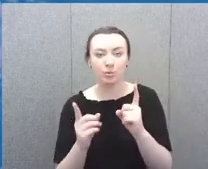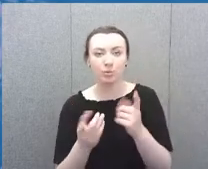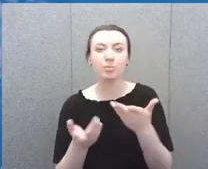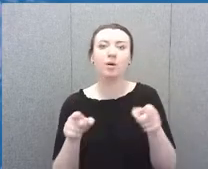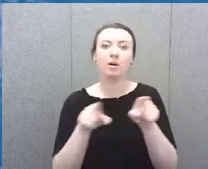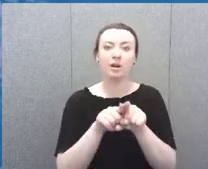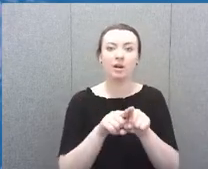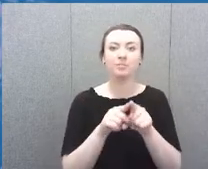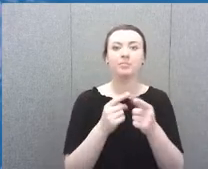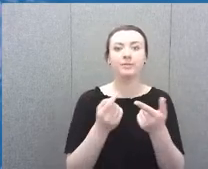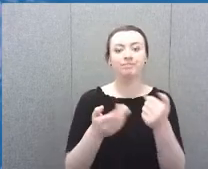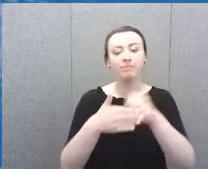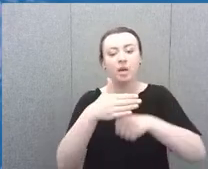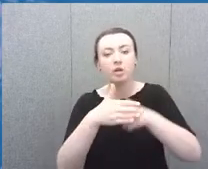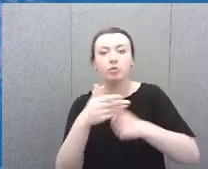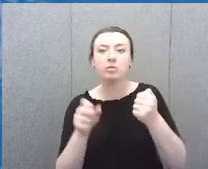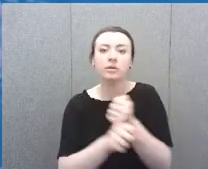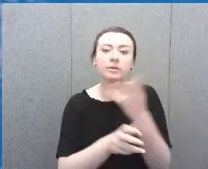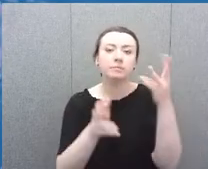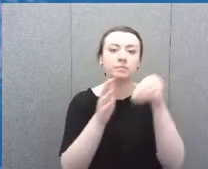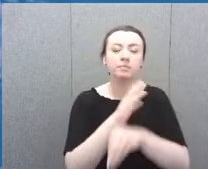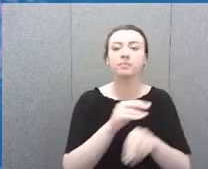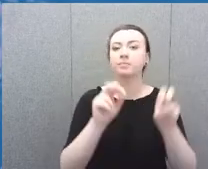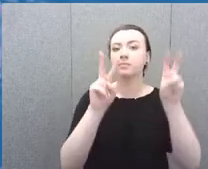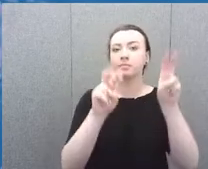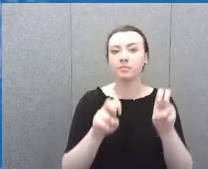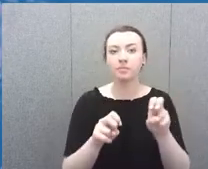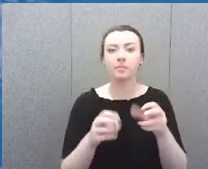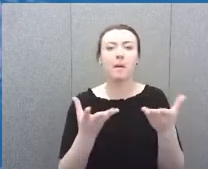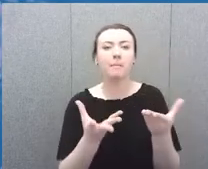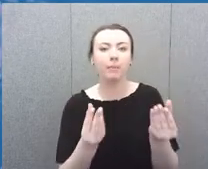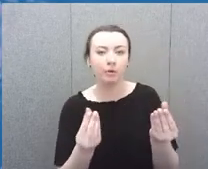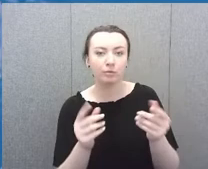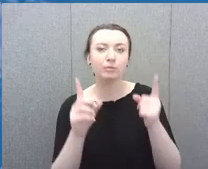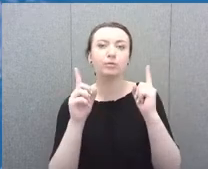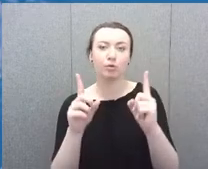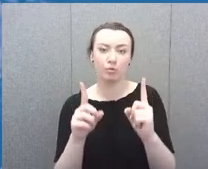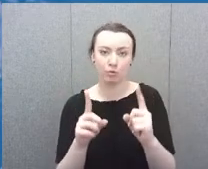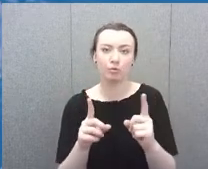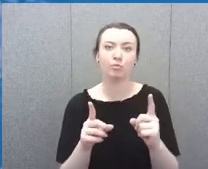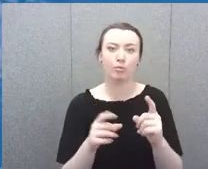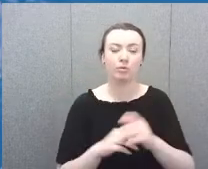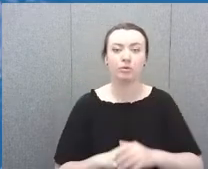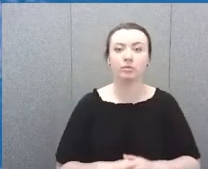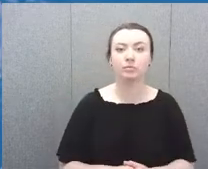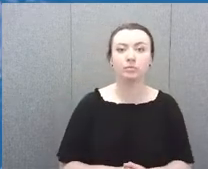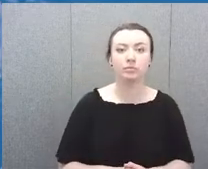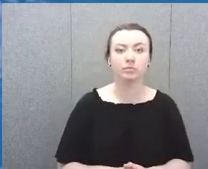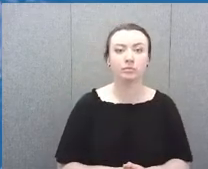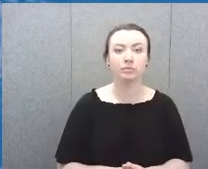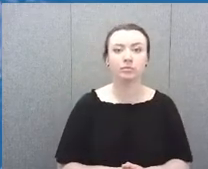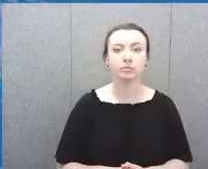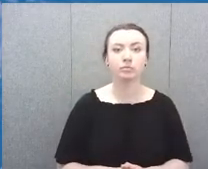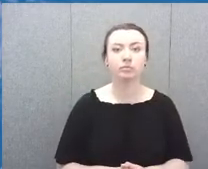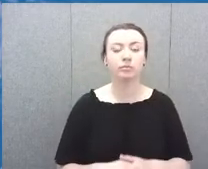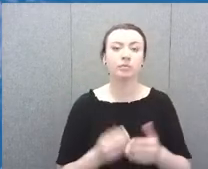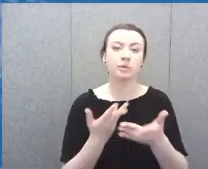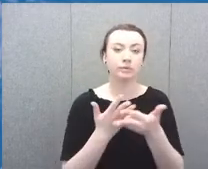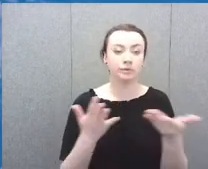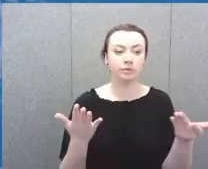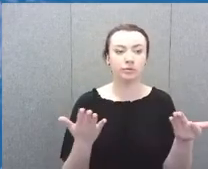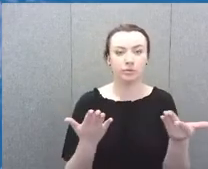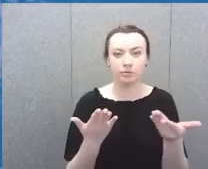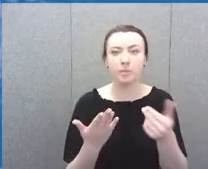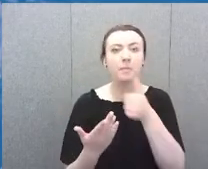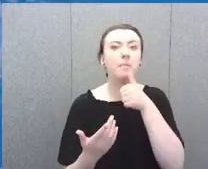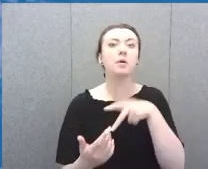security, то есть мягкая безопасность, гуманитарные вопросы, включая поддержку. И должны также помнить про то,